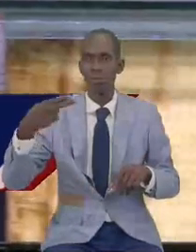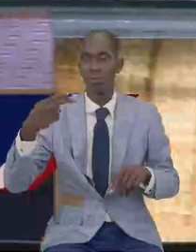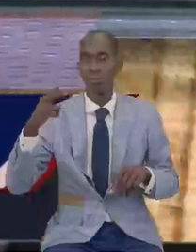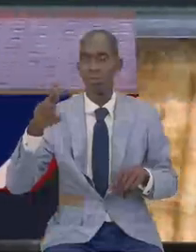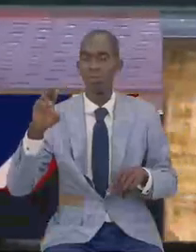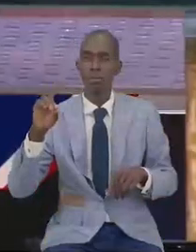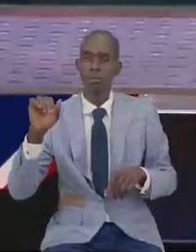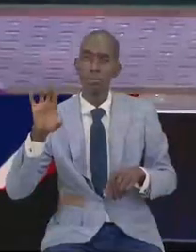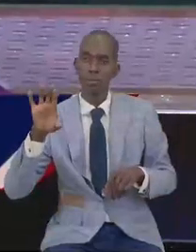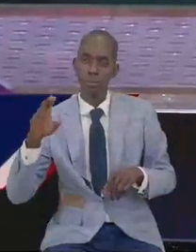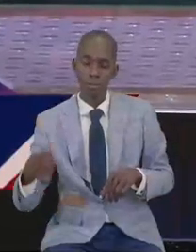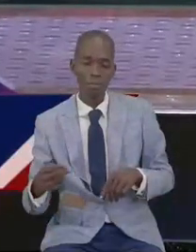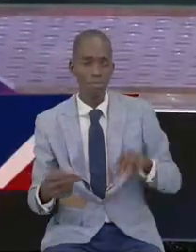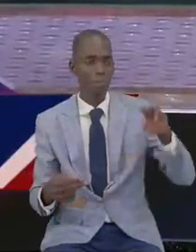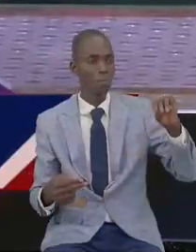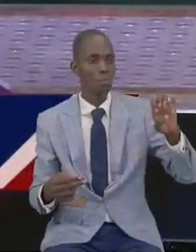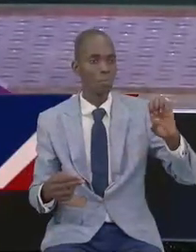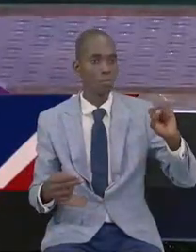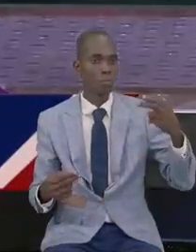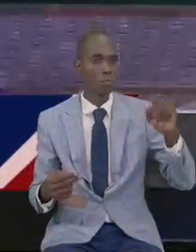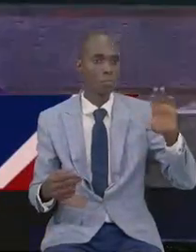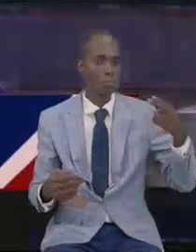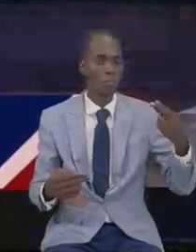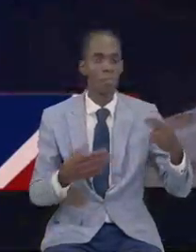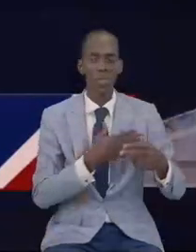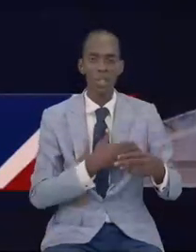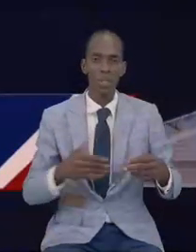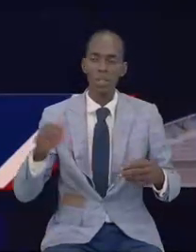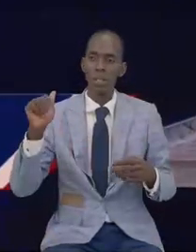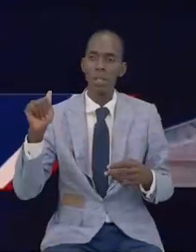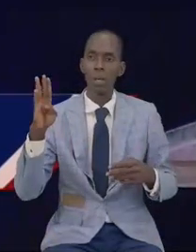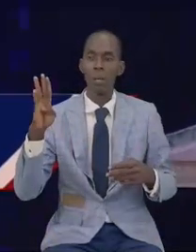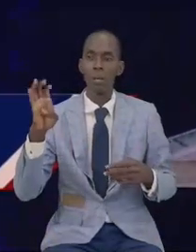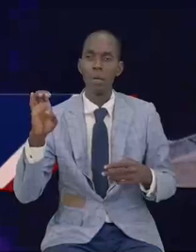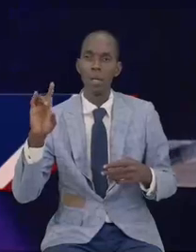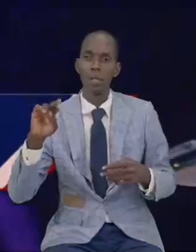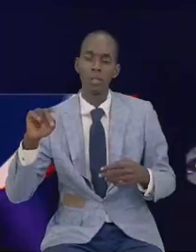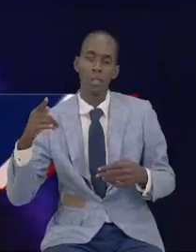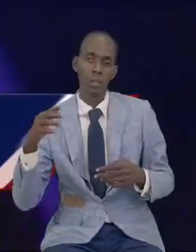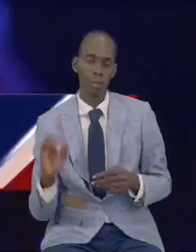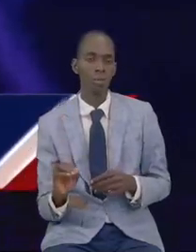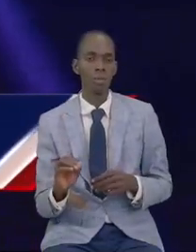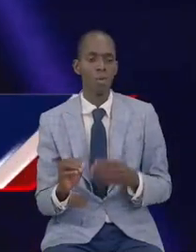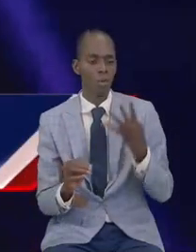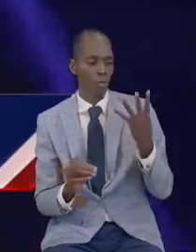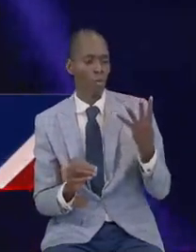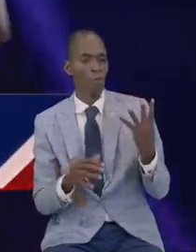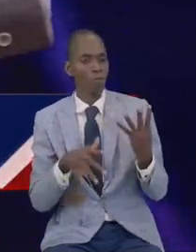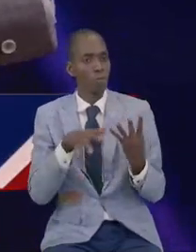quatre jeunes gens, c'est-à-dire Daniel, Sadrach, Meshach et Abednego, à ces quatre, ouais, écoutez,